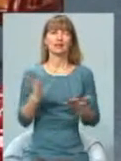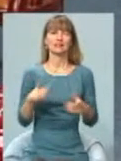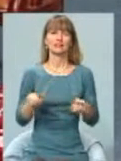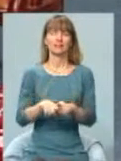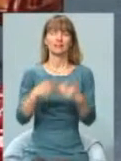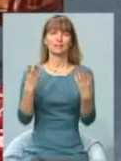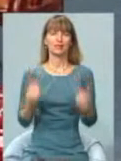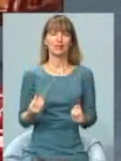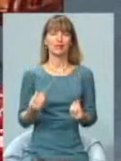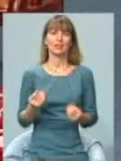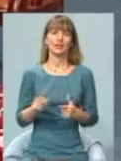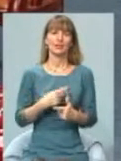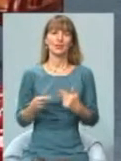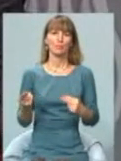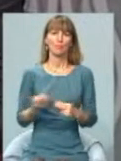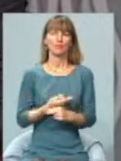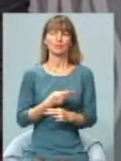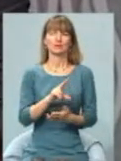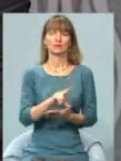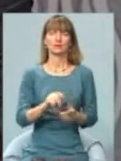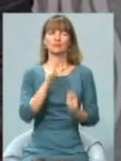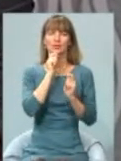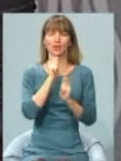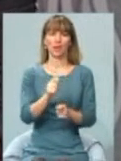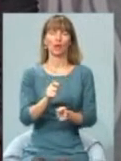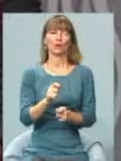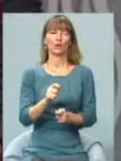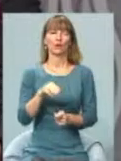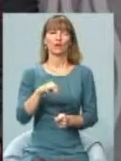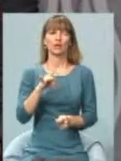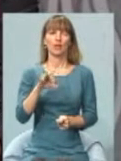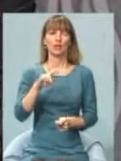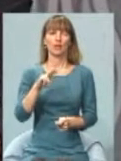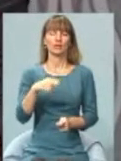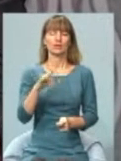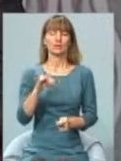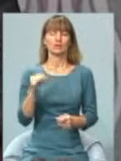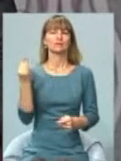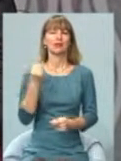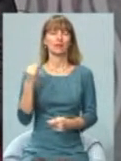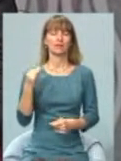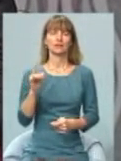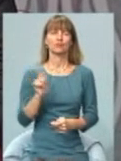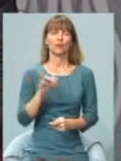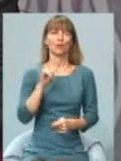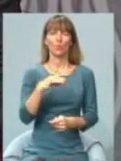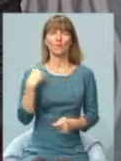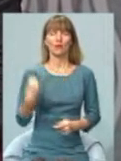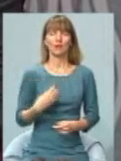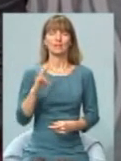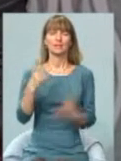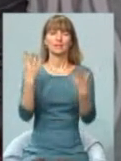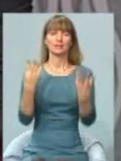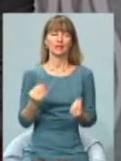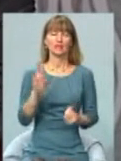просто навіть без якогось там приводу дарують троянди. Ну, а ще хочу сказати таку цікаву річ, що у Франції, наприклад, на День Святого